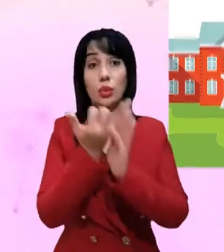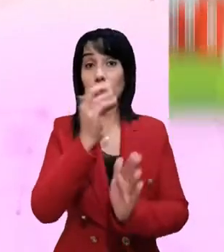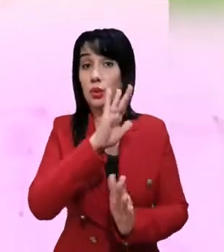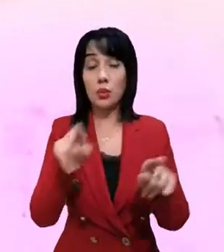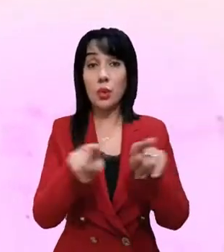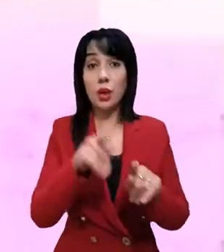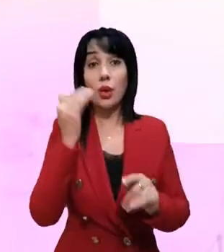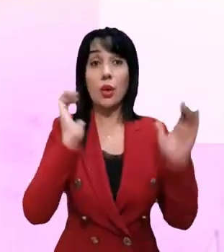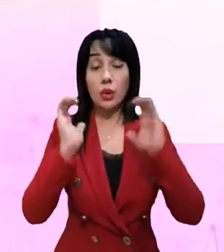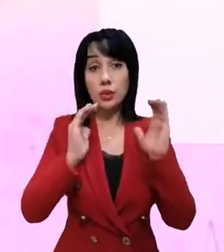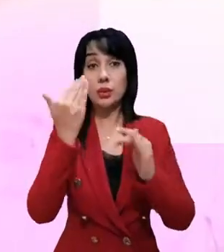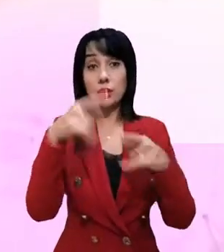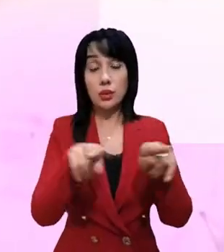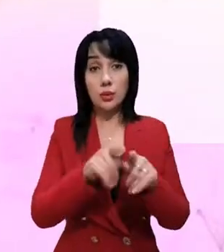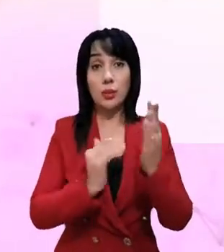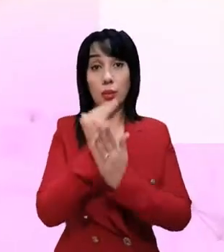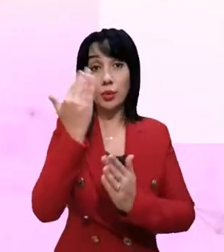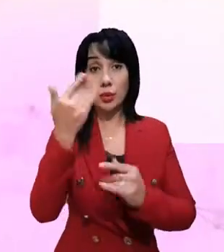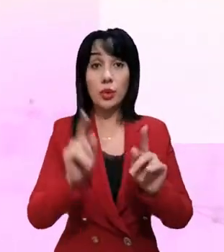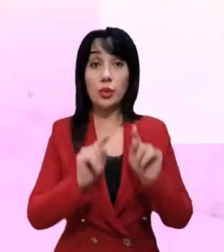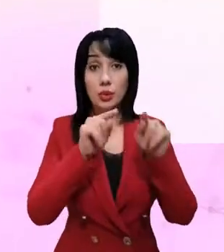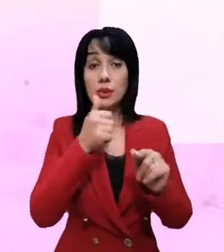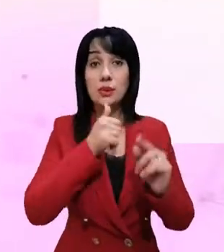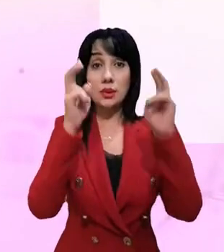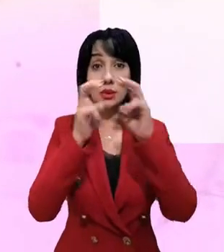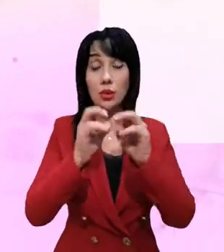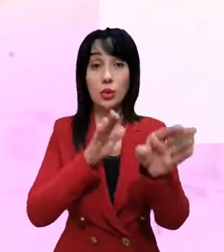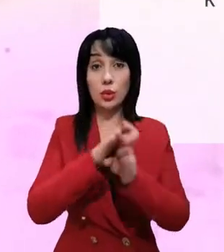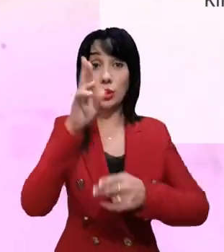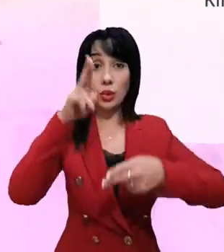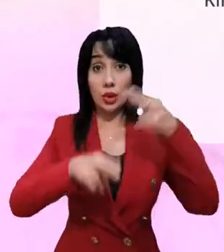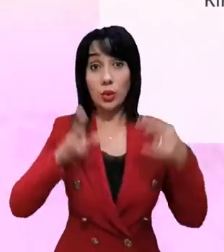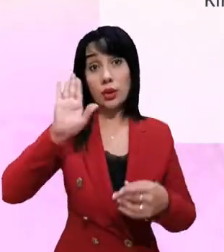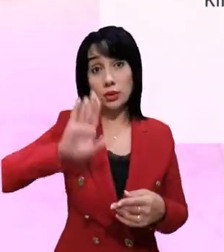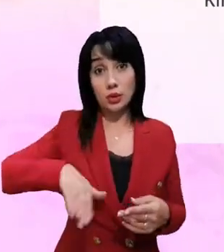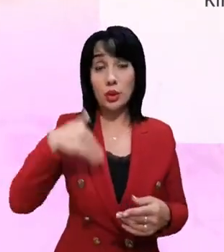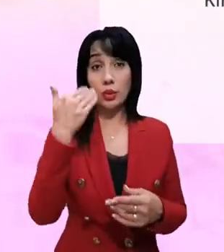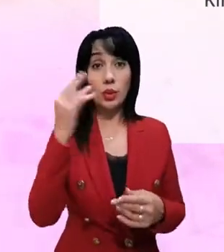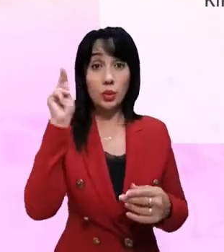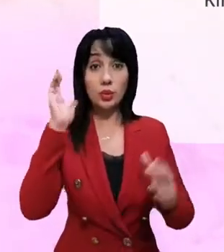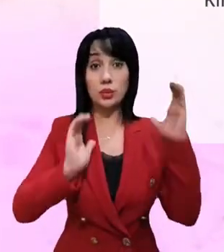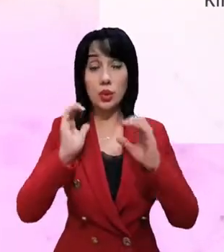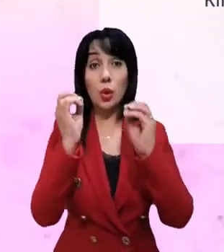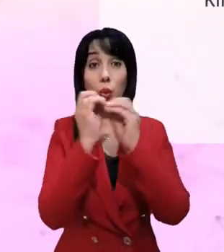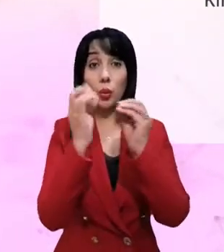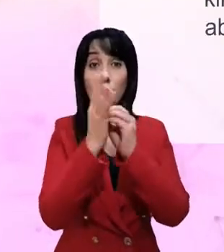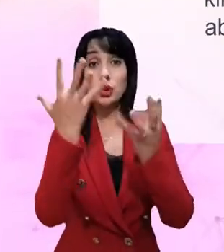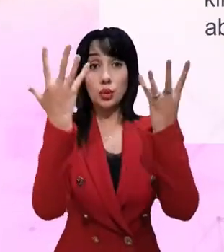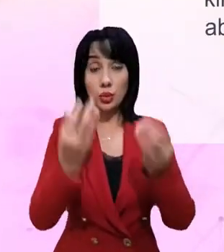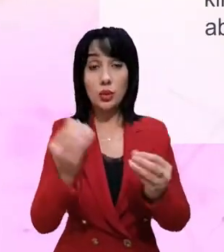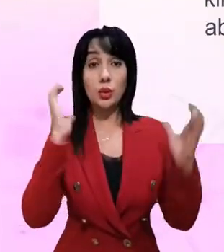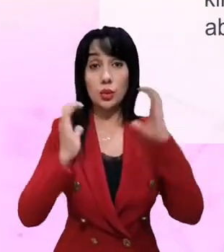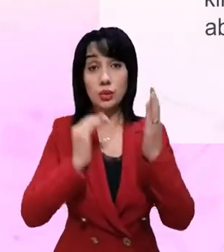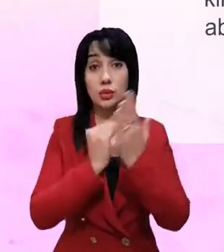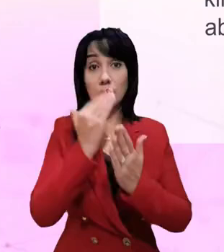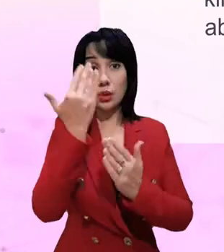undirilmaydi. Respublika bo'yicha oliy va professional ta'lim muassasalariga kirish test sinovlari to'liq yakunlangandan so'ng, abituriyentlar 15